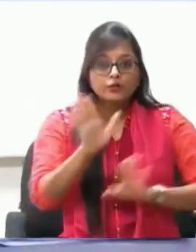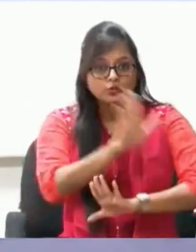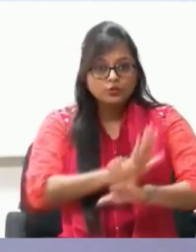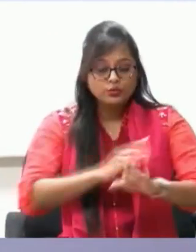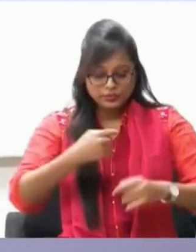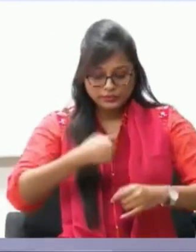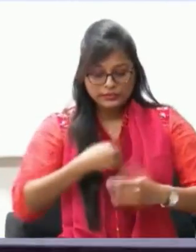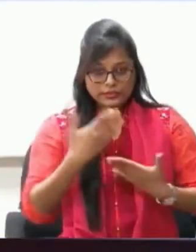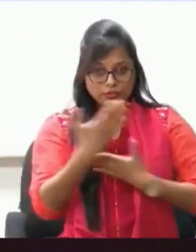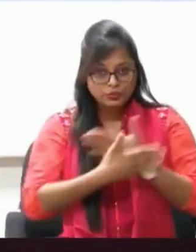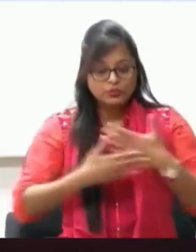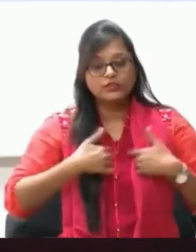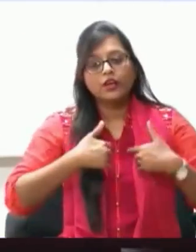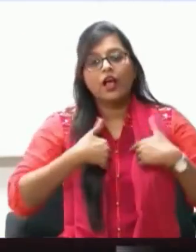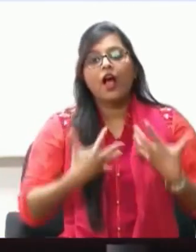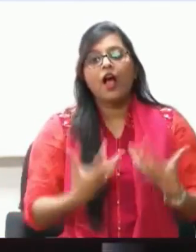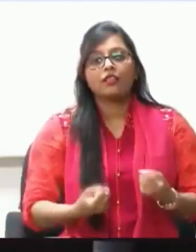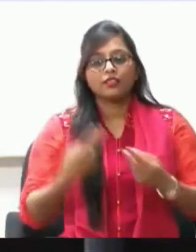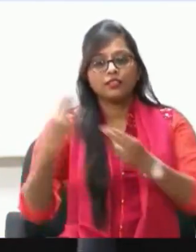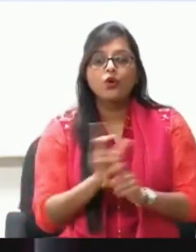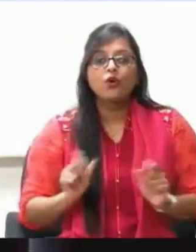হাতে, করোনা বিষয়ক